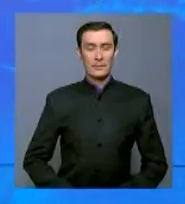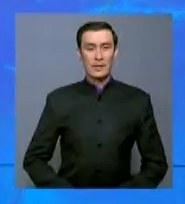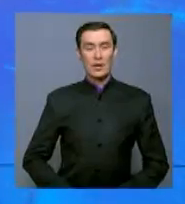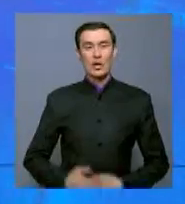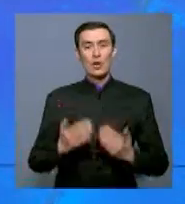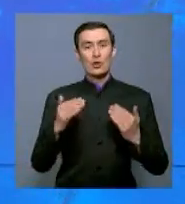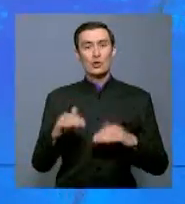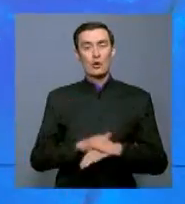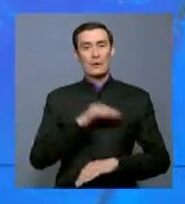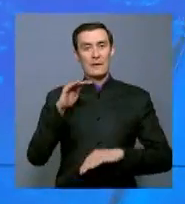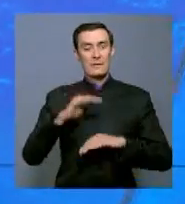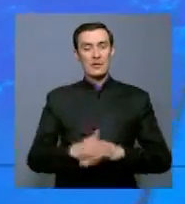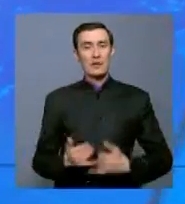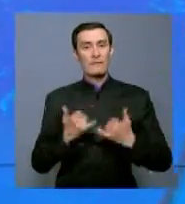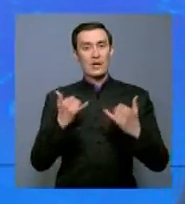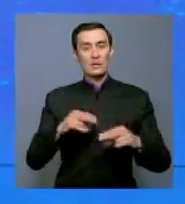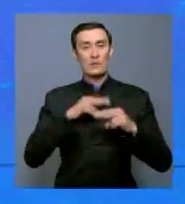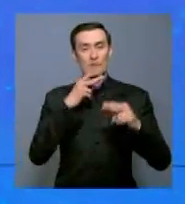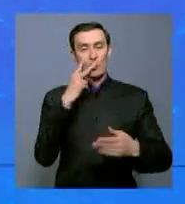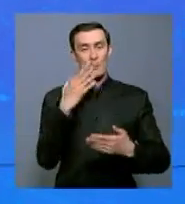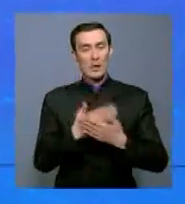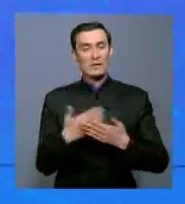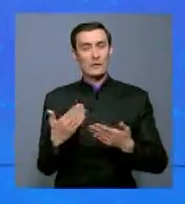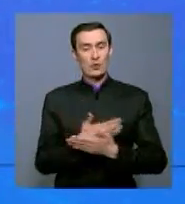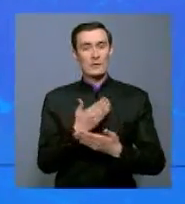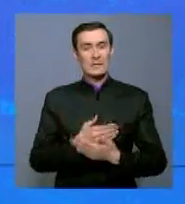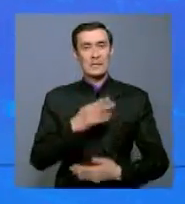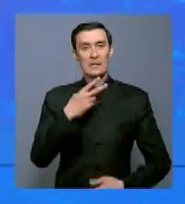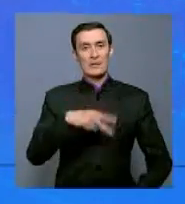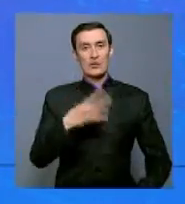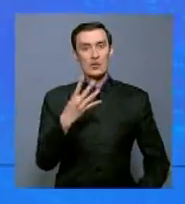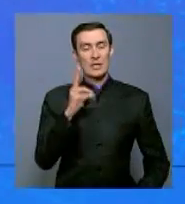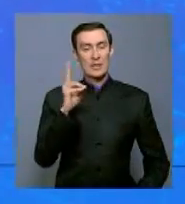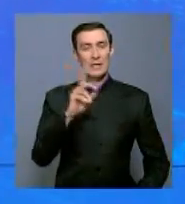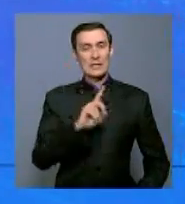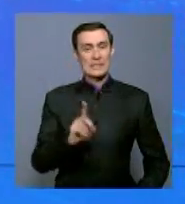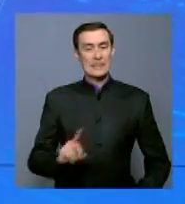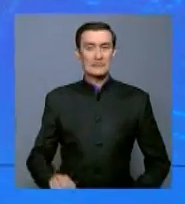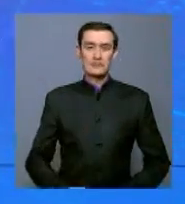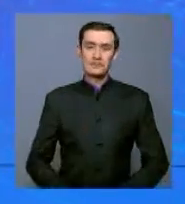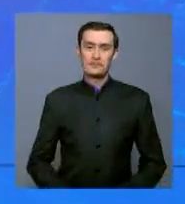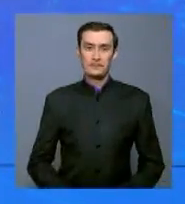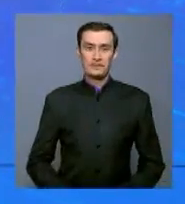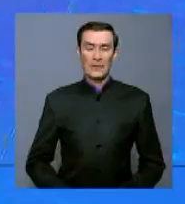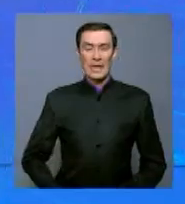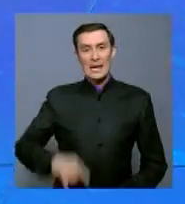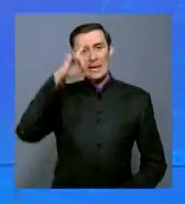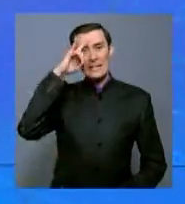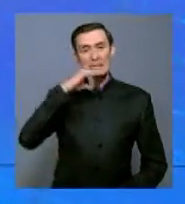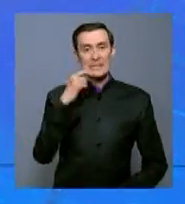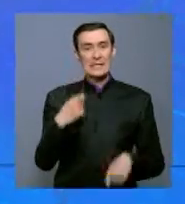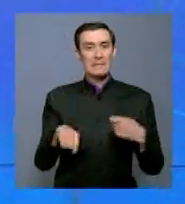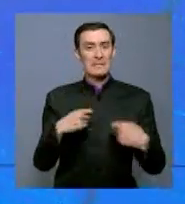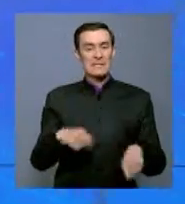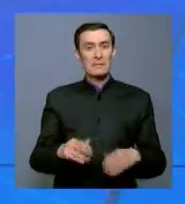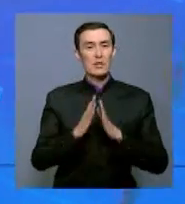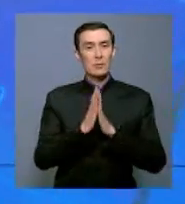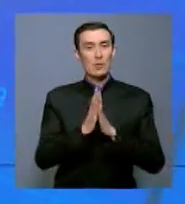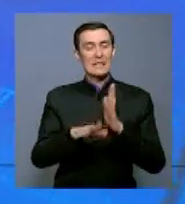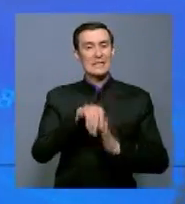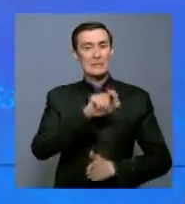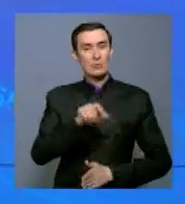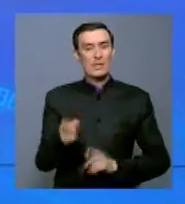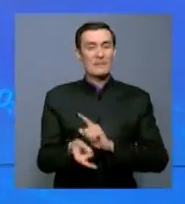Хабар-24 продолжает свое вещание. Вновь выпуск новостей. С вами Арстан Балтин, Хасан Исраилов. Здравствуйте. Казахстанские бизнесмены просят